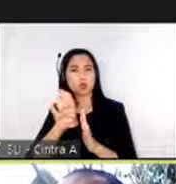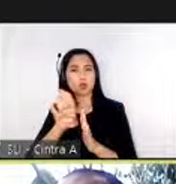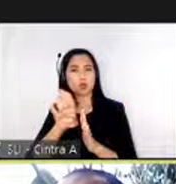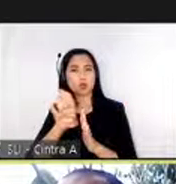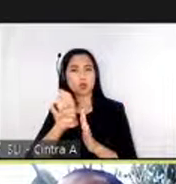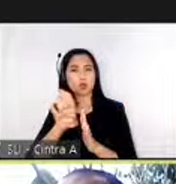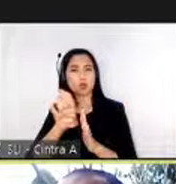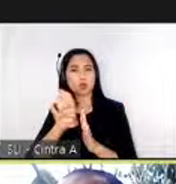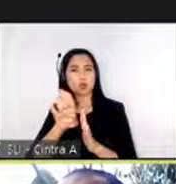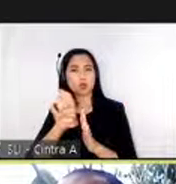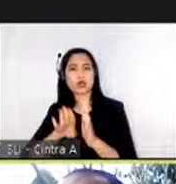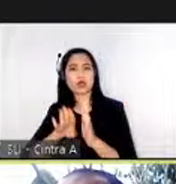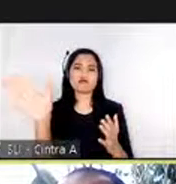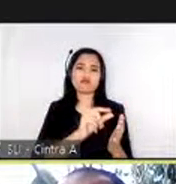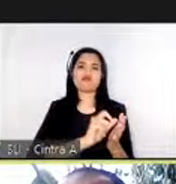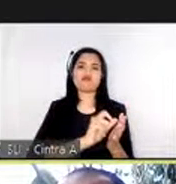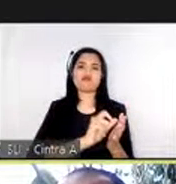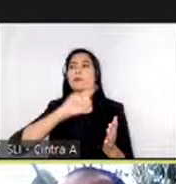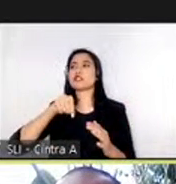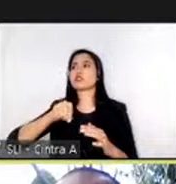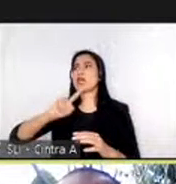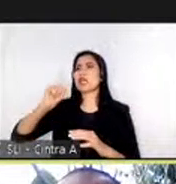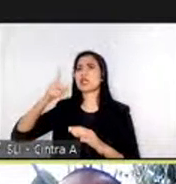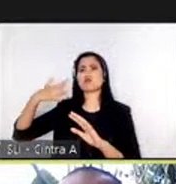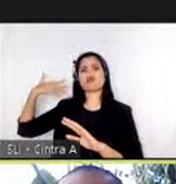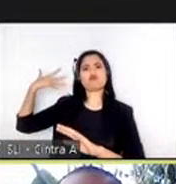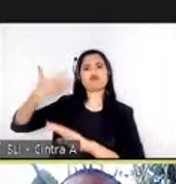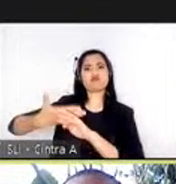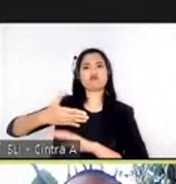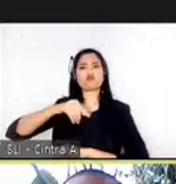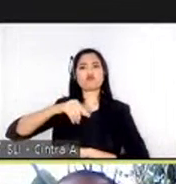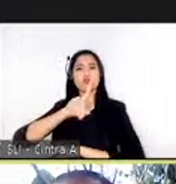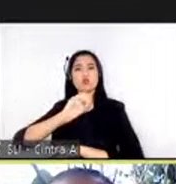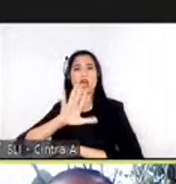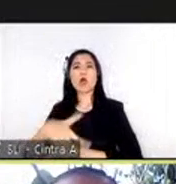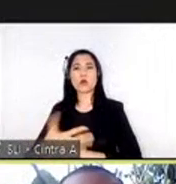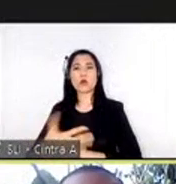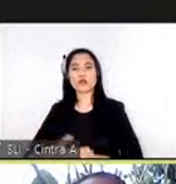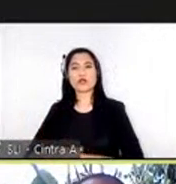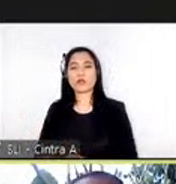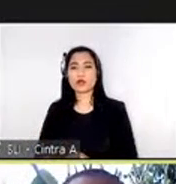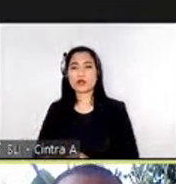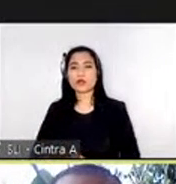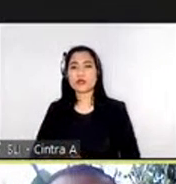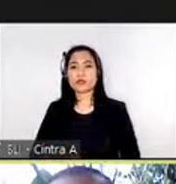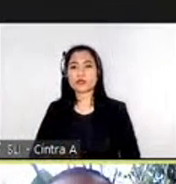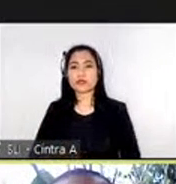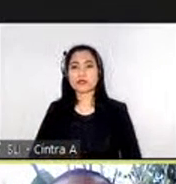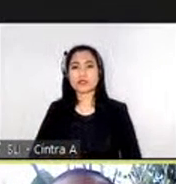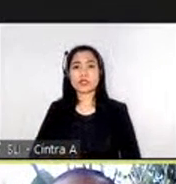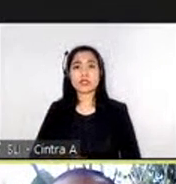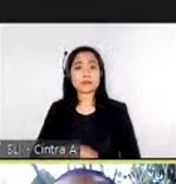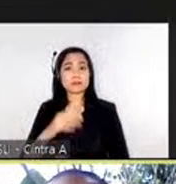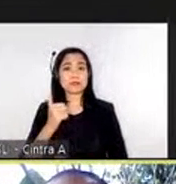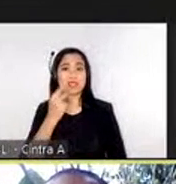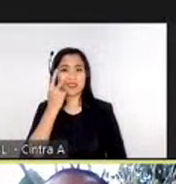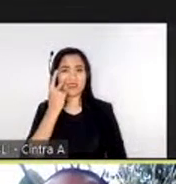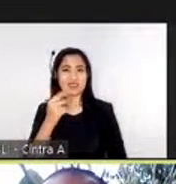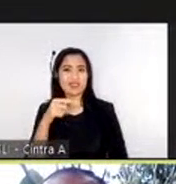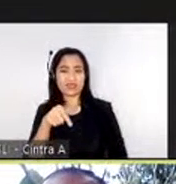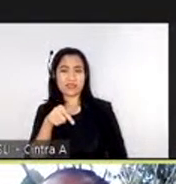ee selama hampir 10 tahun unpis ini slide berikutnya bisa dilihat bahwa di situ misalnya